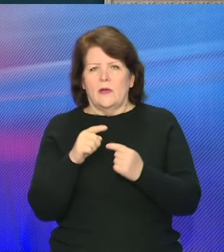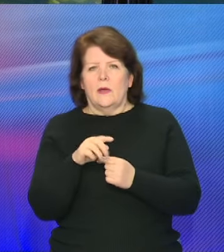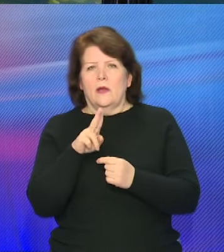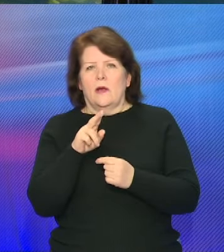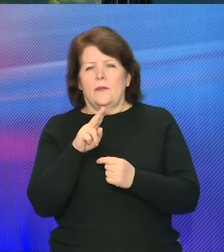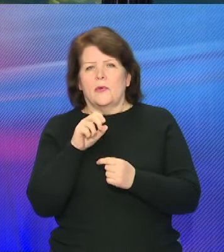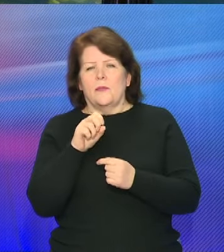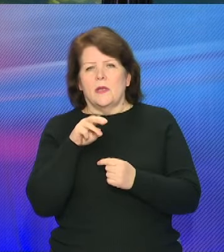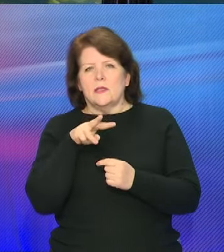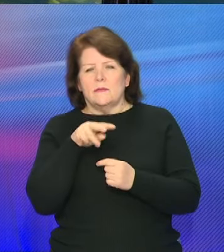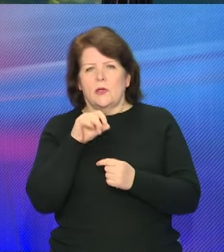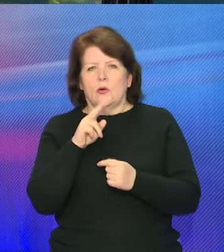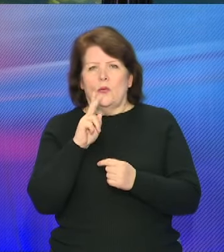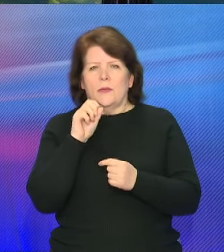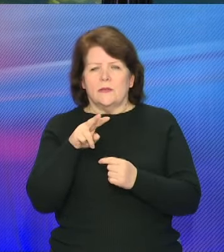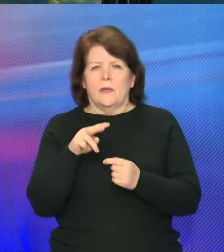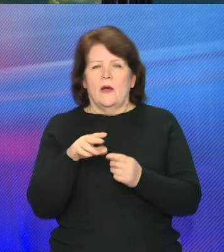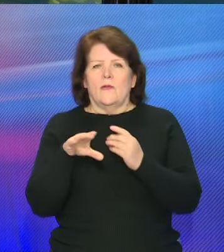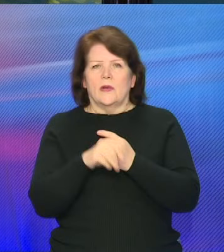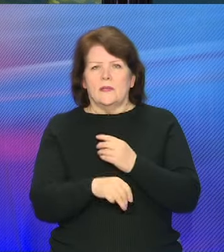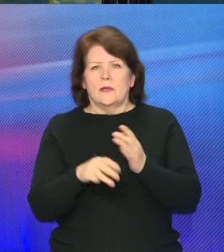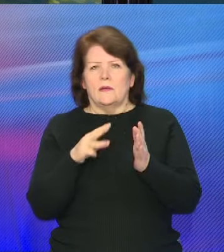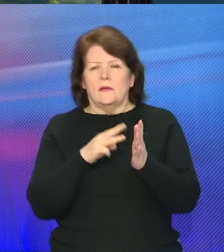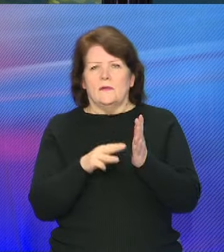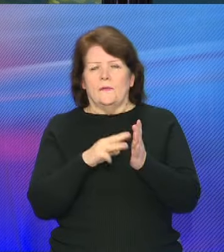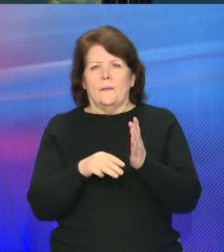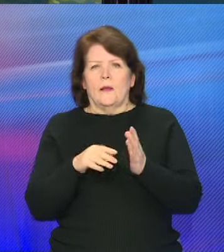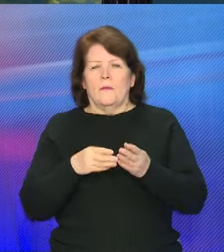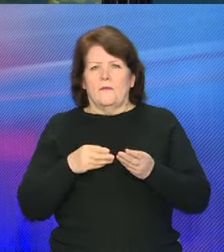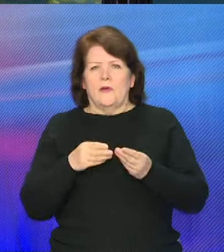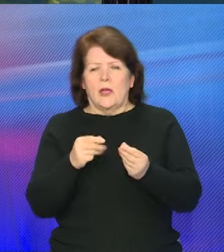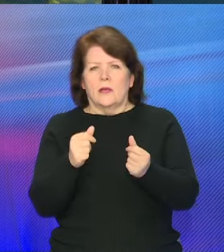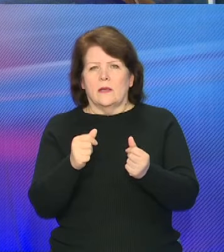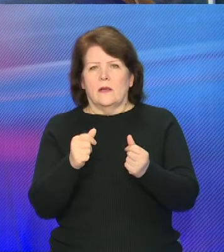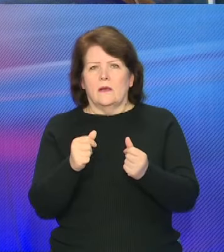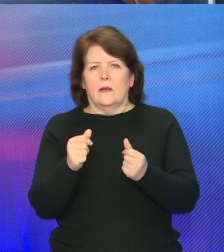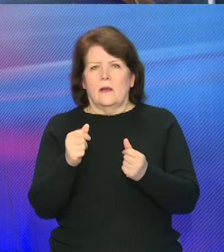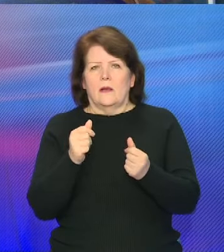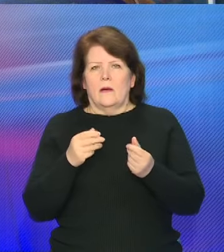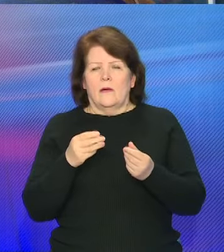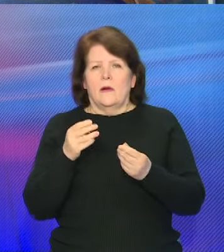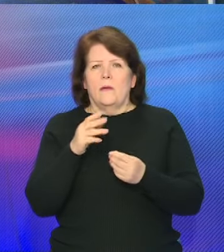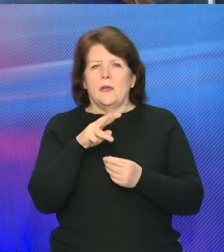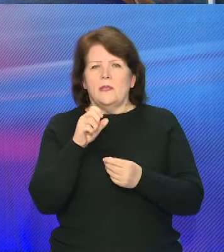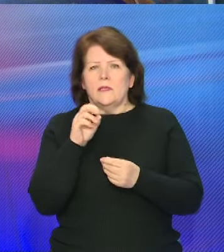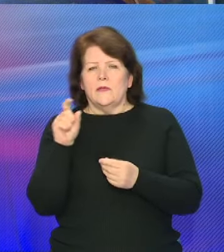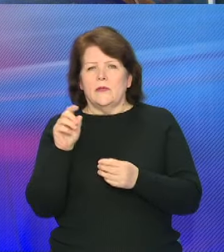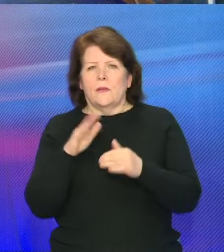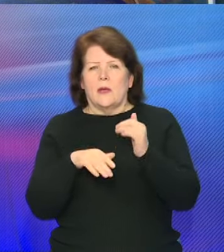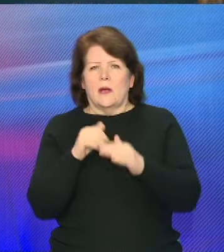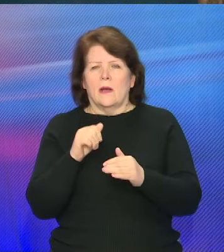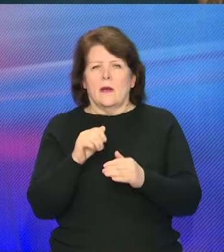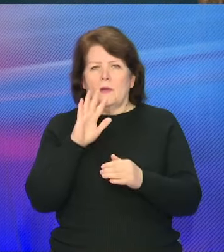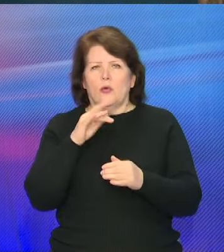кубизм. С конца 80-х у работах автора назирается уплыв медитативных практик, а с початку нулявых – индийской